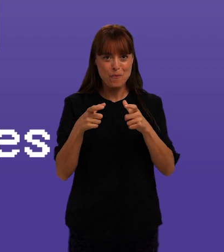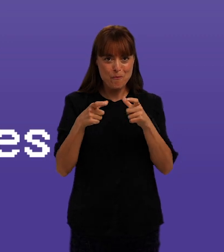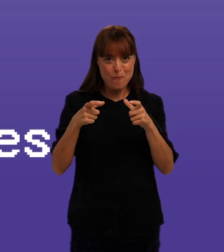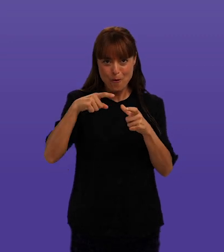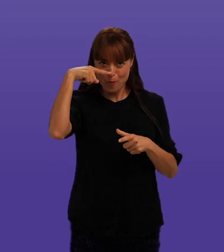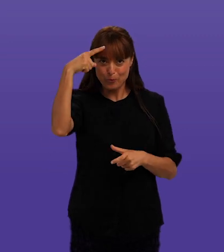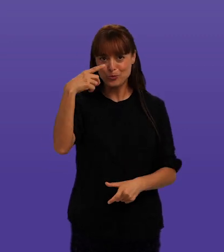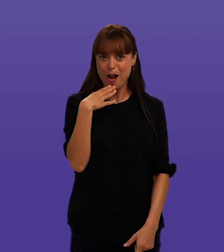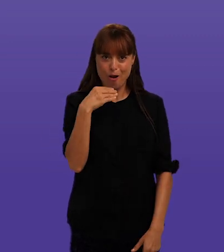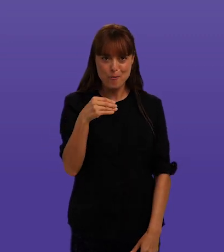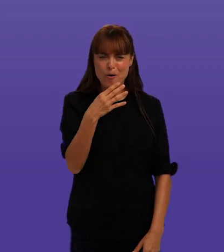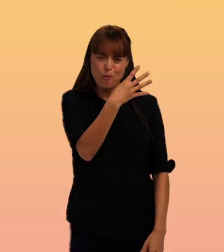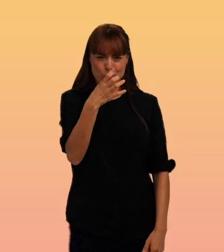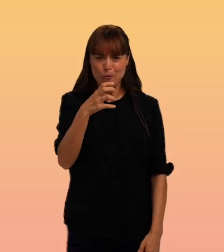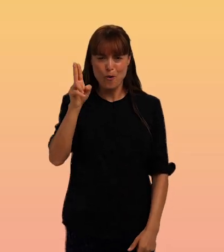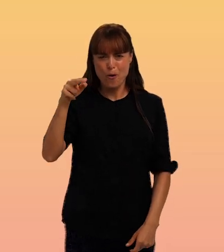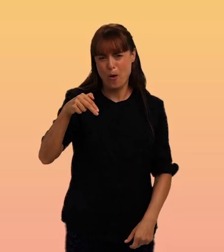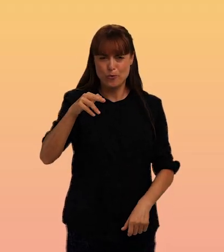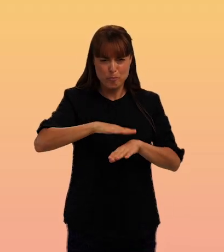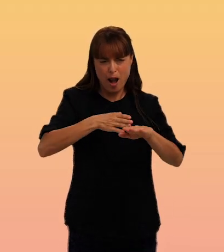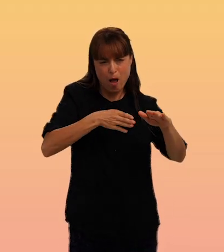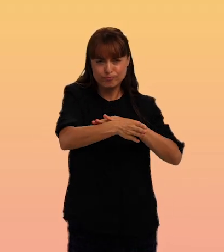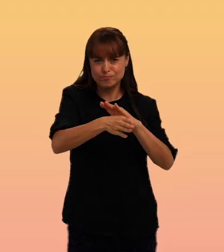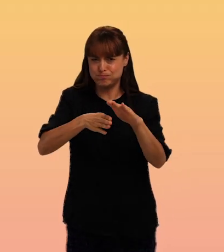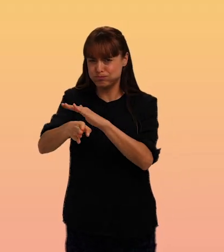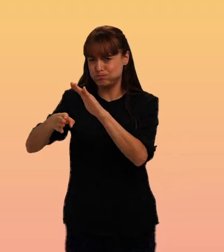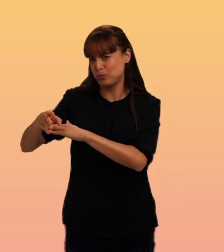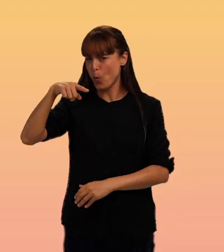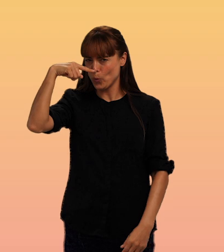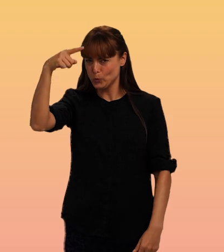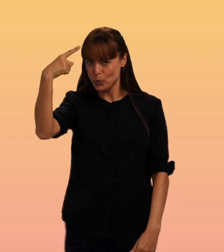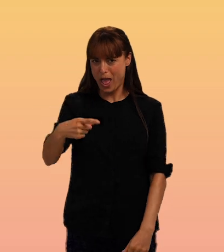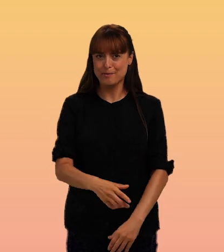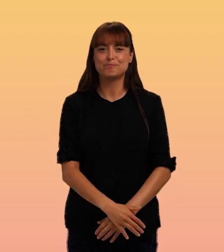boculturajove.gov.es. Bo Cultura Jove. Als 400 euros li pots